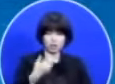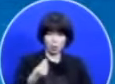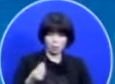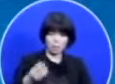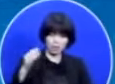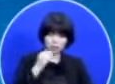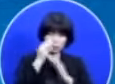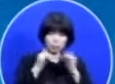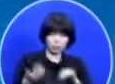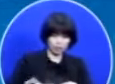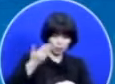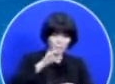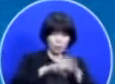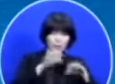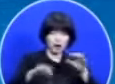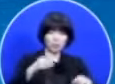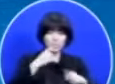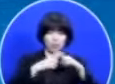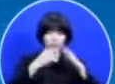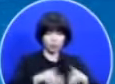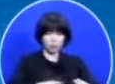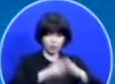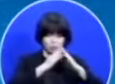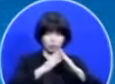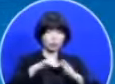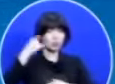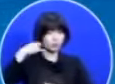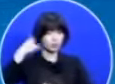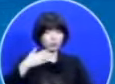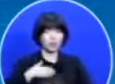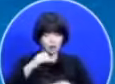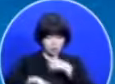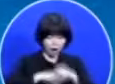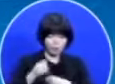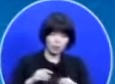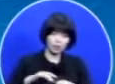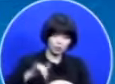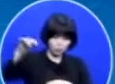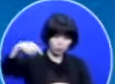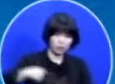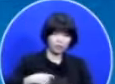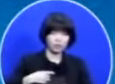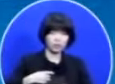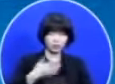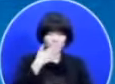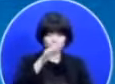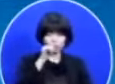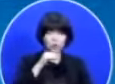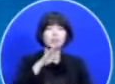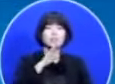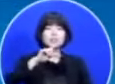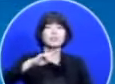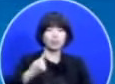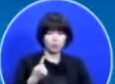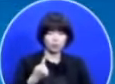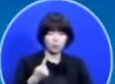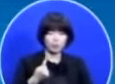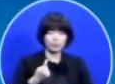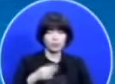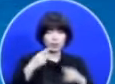마을마다 교회가 섞고 중국도 내 만들어 다닐 수 있게 됐다 그래도 교인들의 삶 과